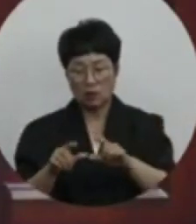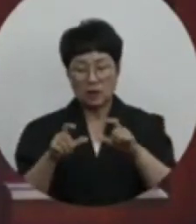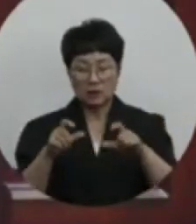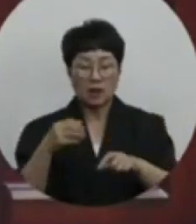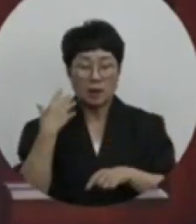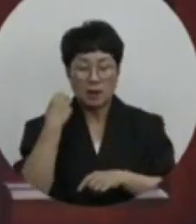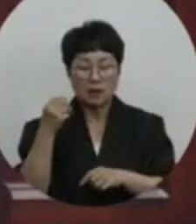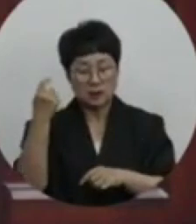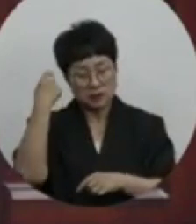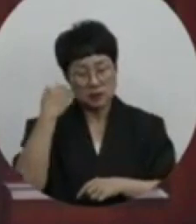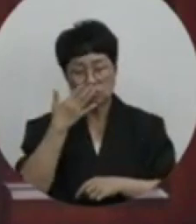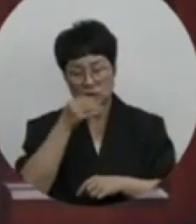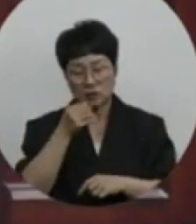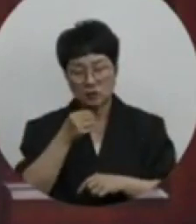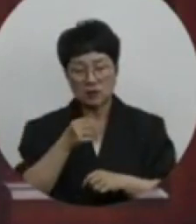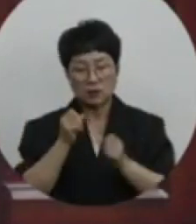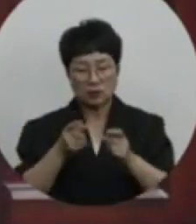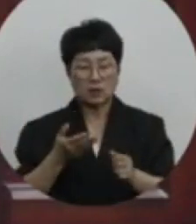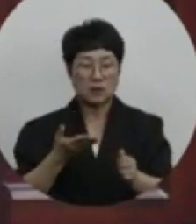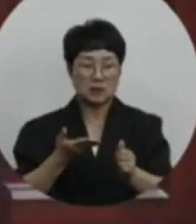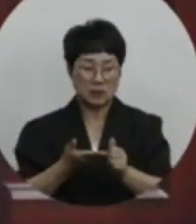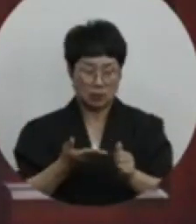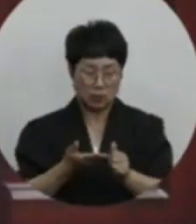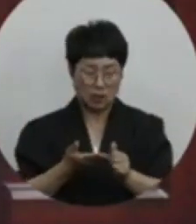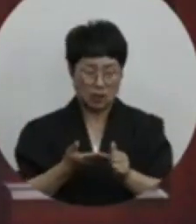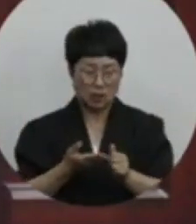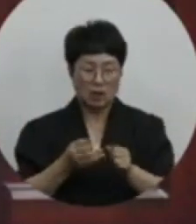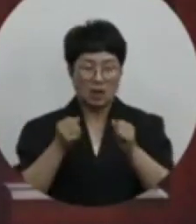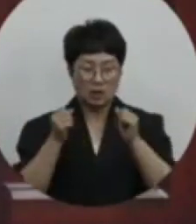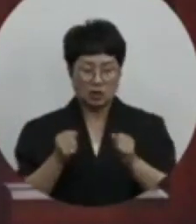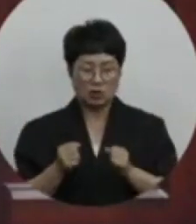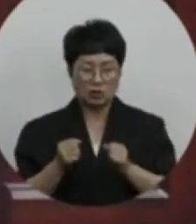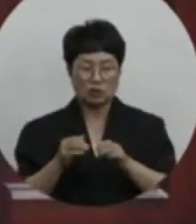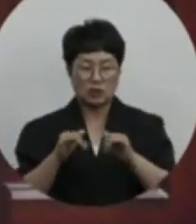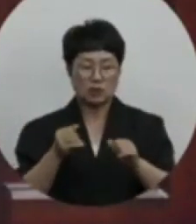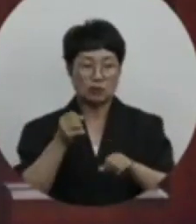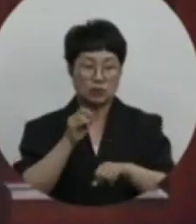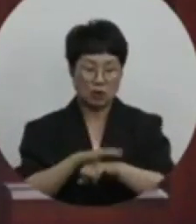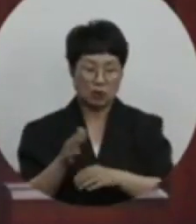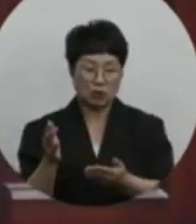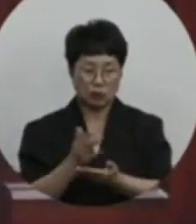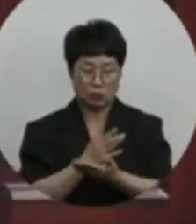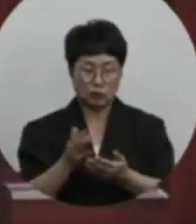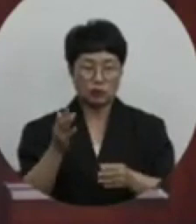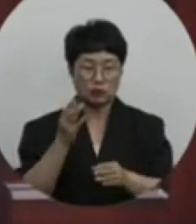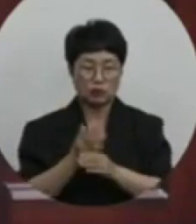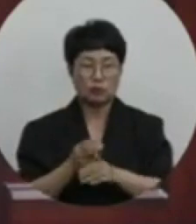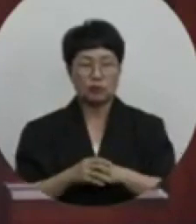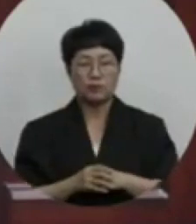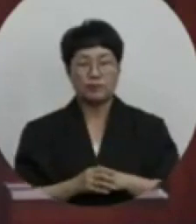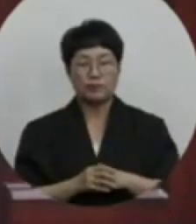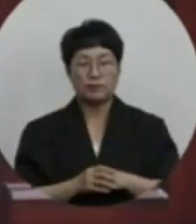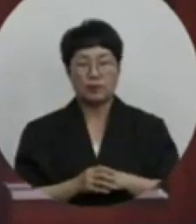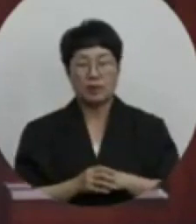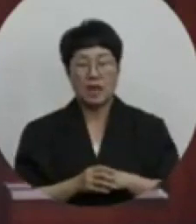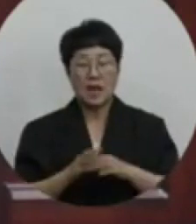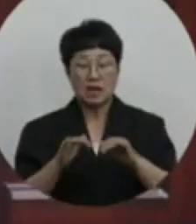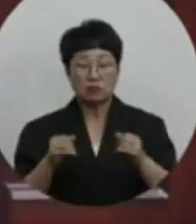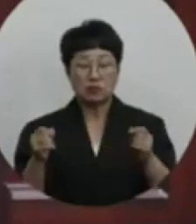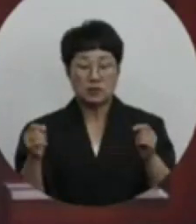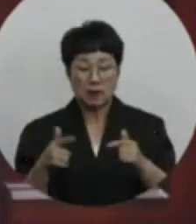있는 기회를 제공하는 정주 인구형으로 구분하고 있습니다. 워케이션을 통해 인구